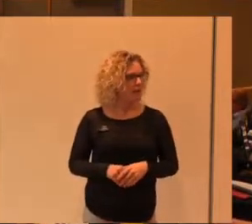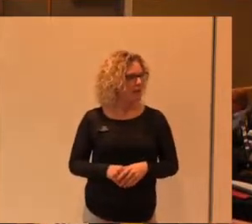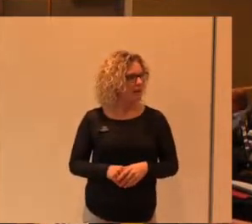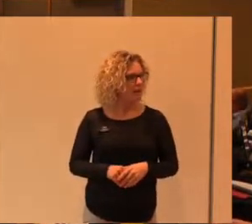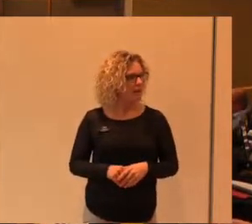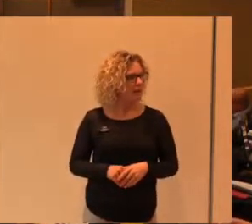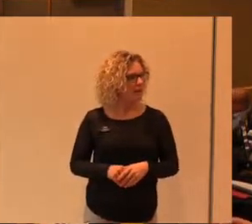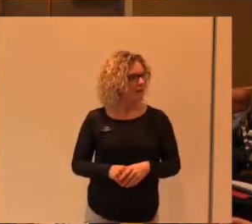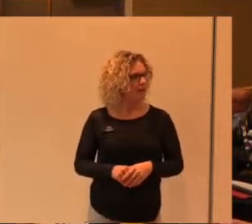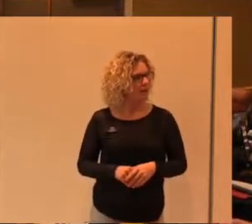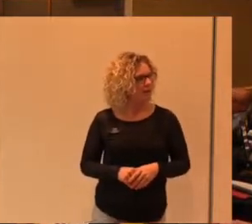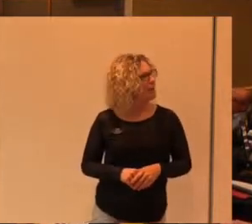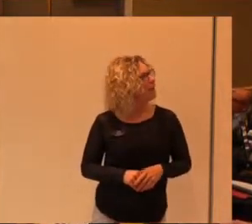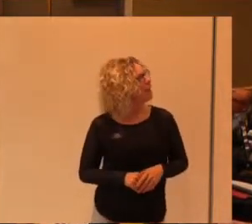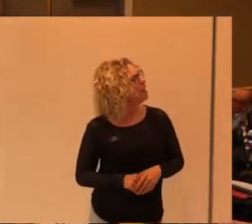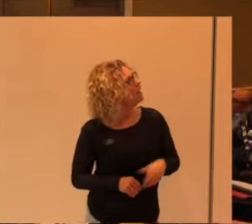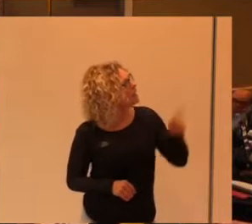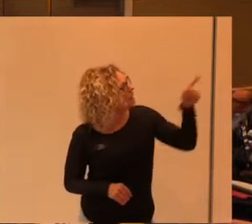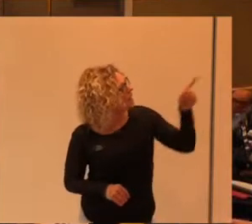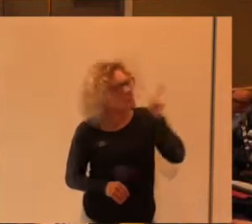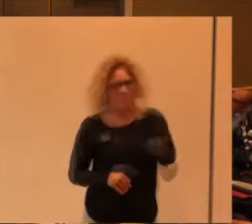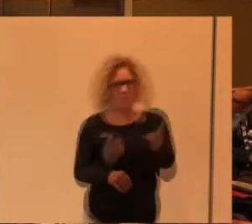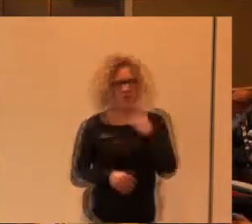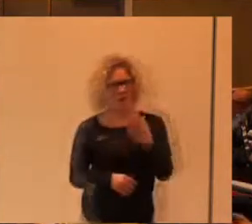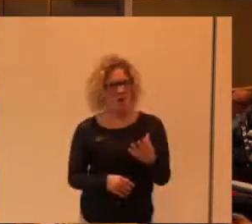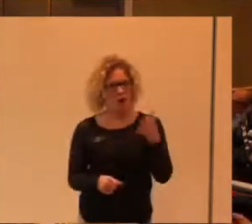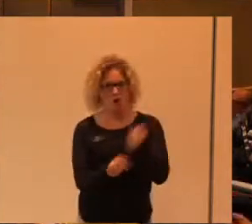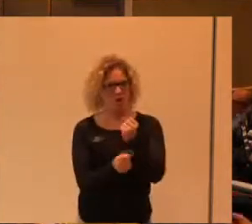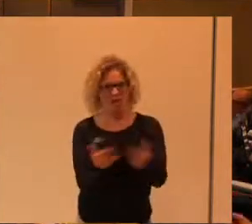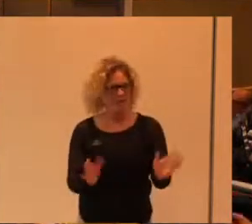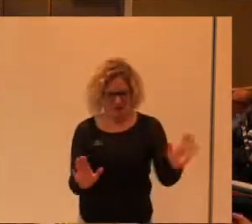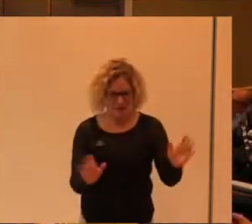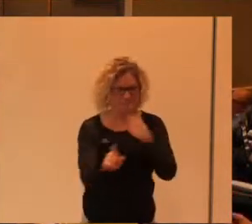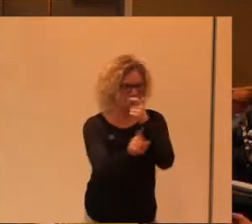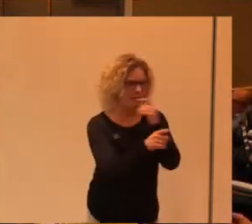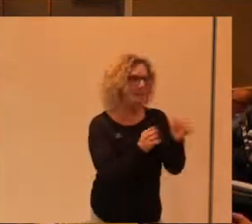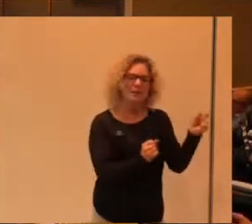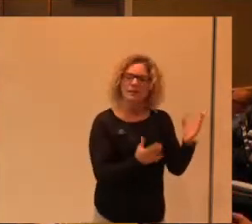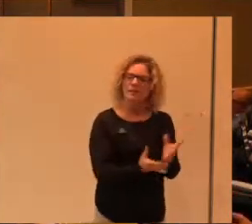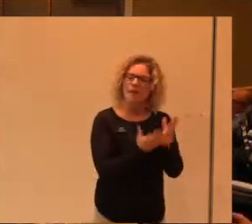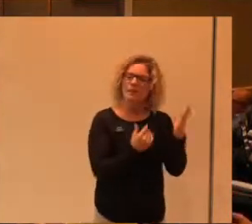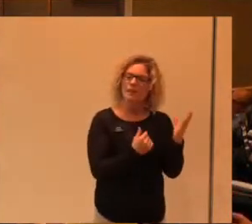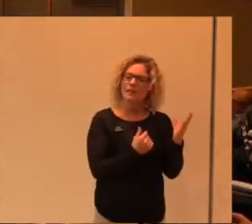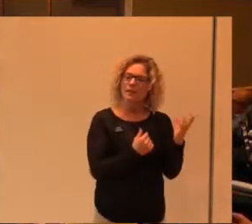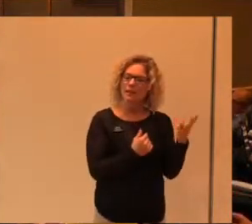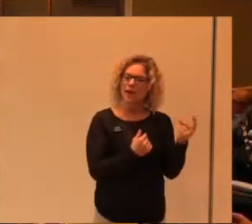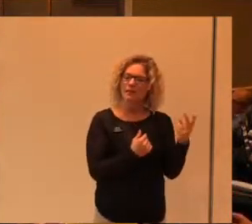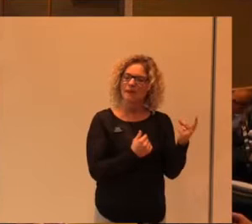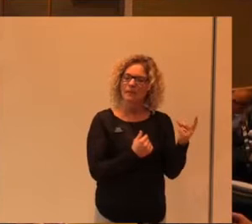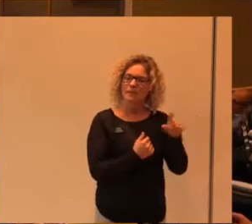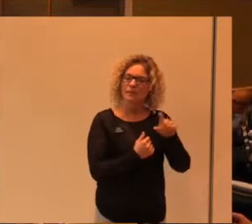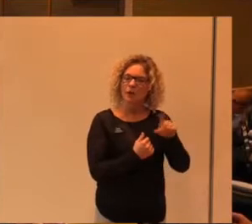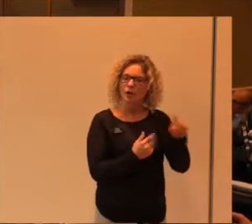Vilka tillverkade de där mobiltelefonerna för? Men ungefär samtidigt så var det någon annan då som höll på och meckade